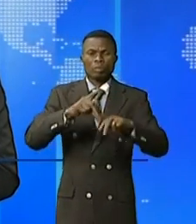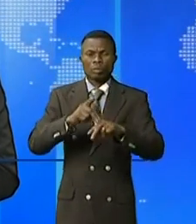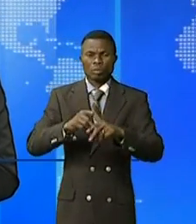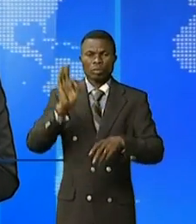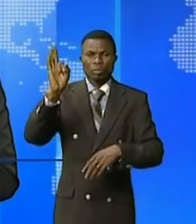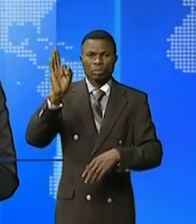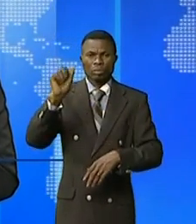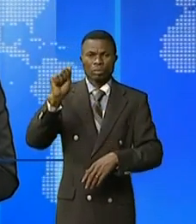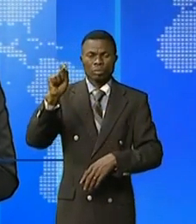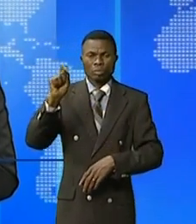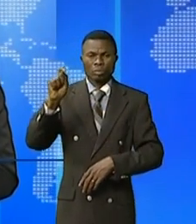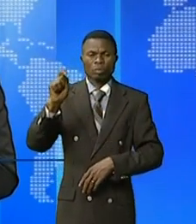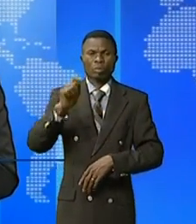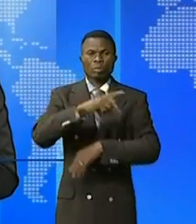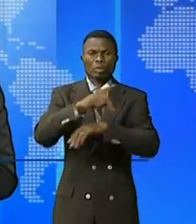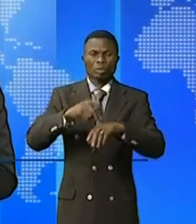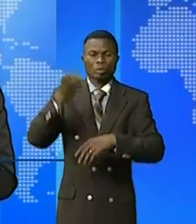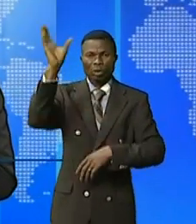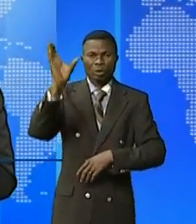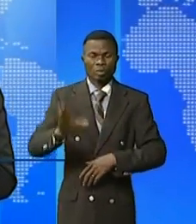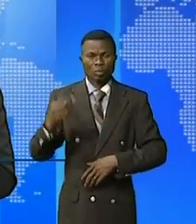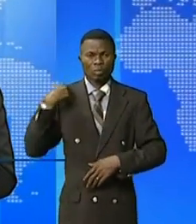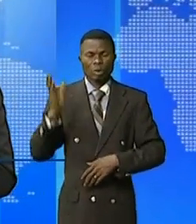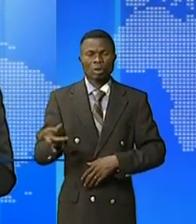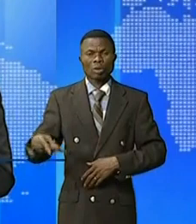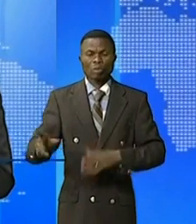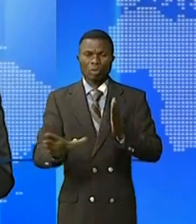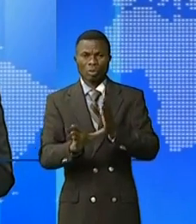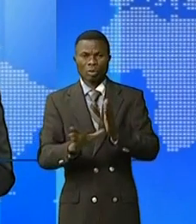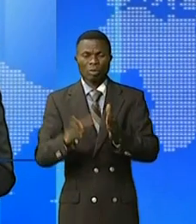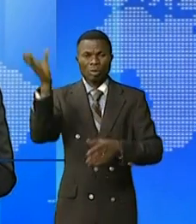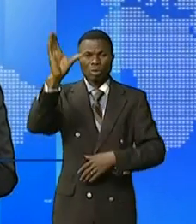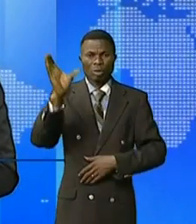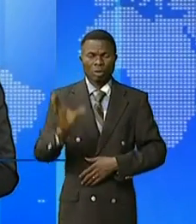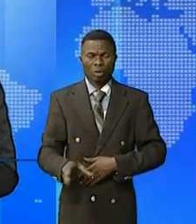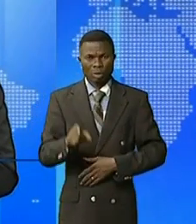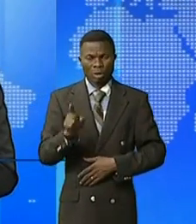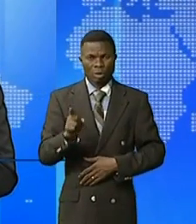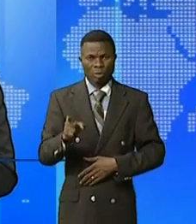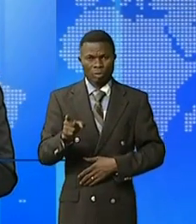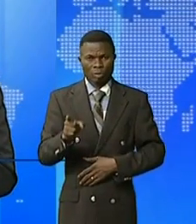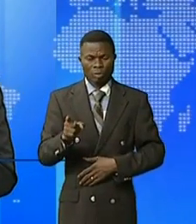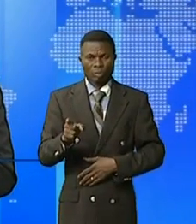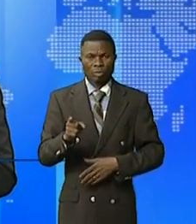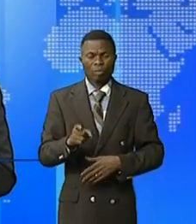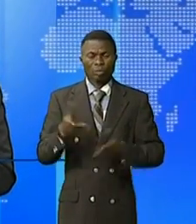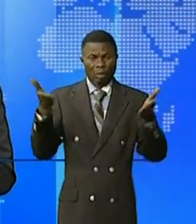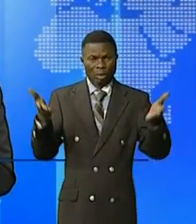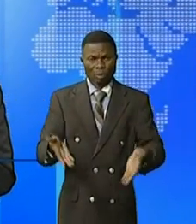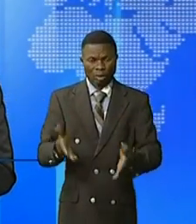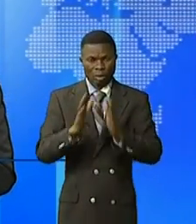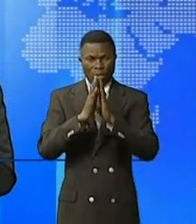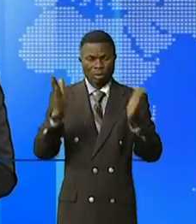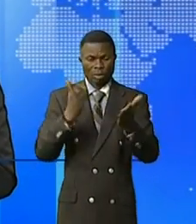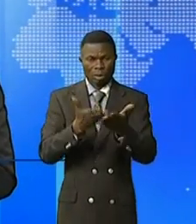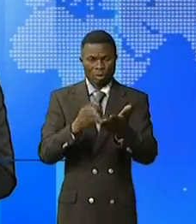au diocèse de Matadi. Le gouverneur de province intérimaire du Congo central, Justin Luemba Makoso, a assisté à cette